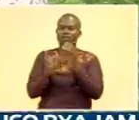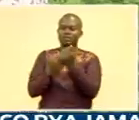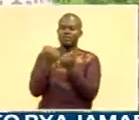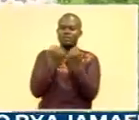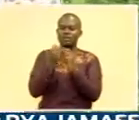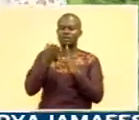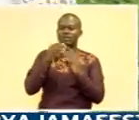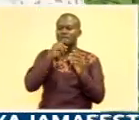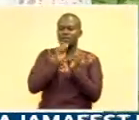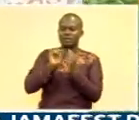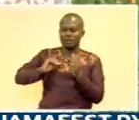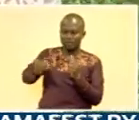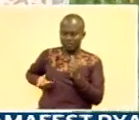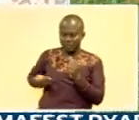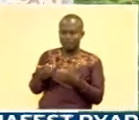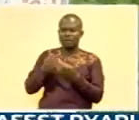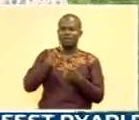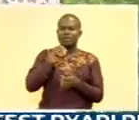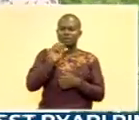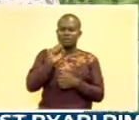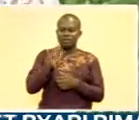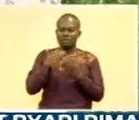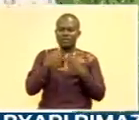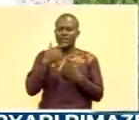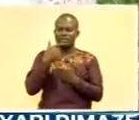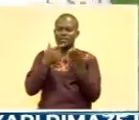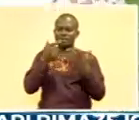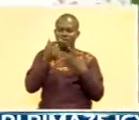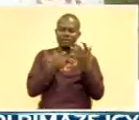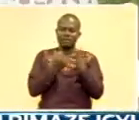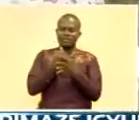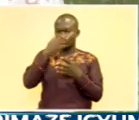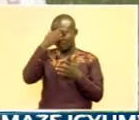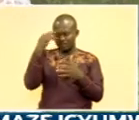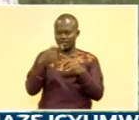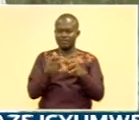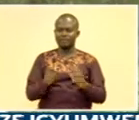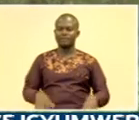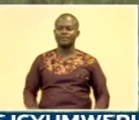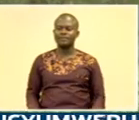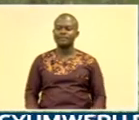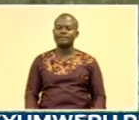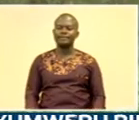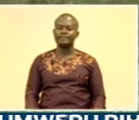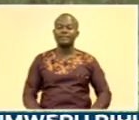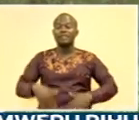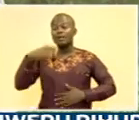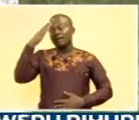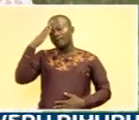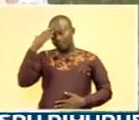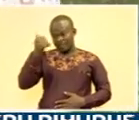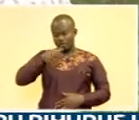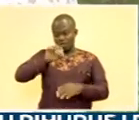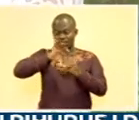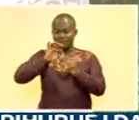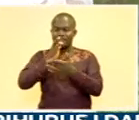n'ubwuzuzanye hagati y'abagore n'abagabo, Rose Rwabuhihi, avuga ko ibi byaterwaga n'impamvu zinyuranye. Kubera ko batorwa rero, urumva icya mbere